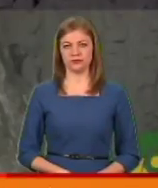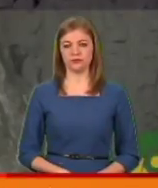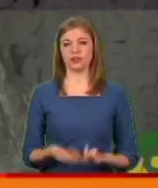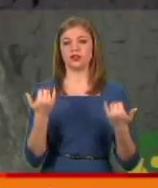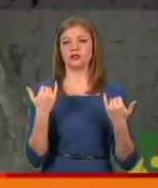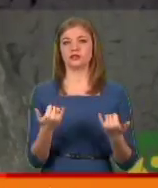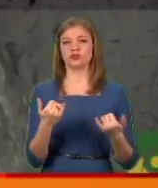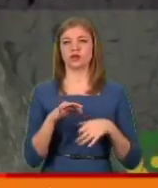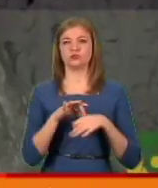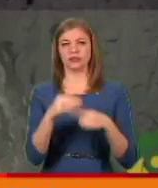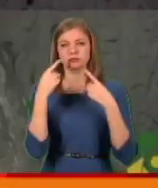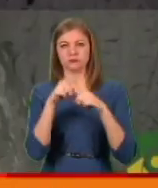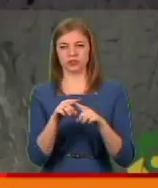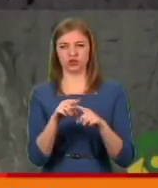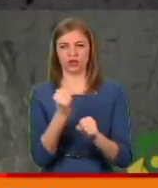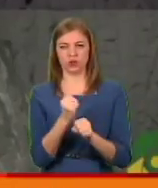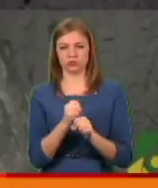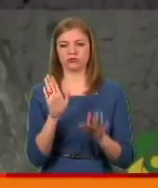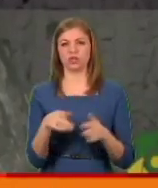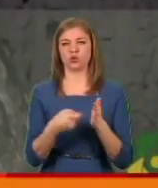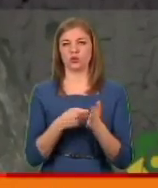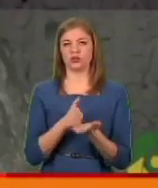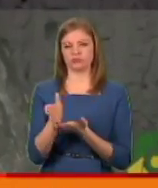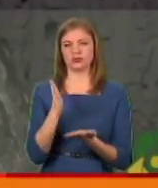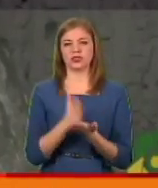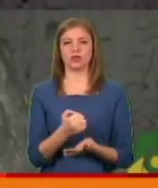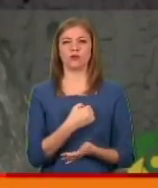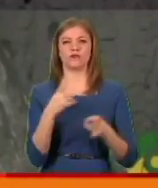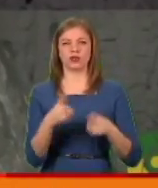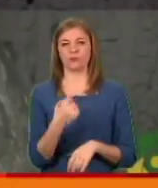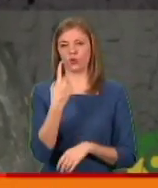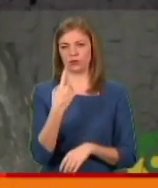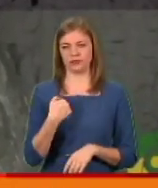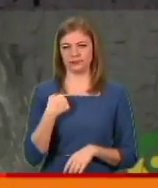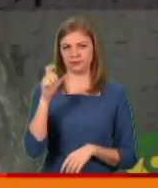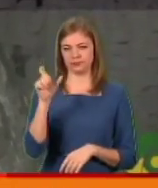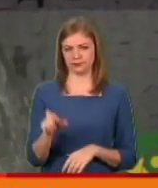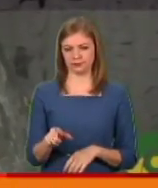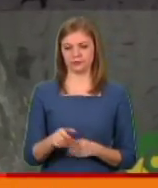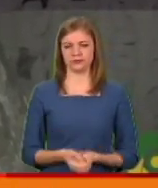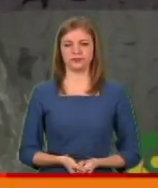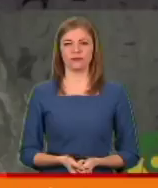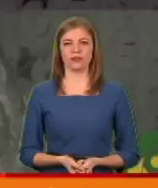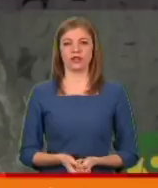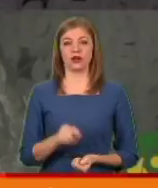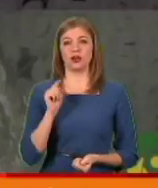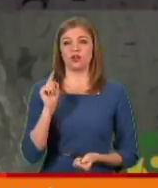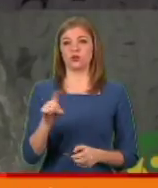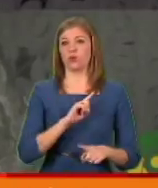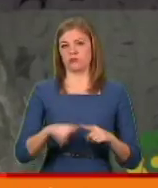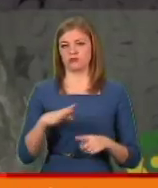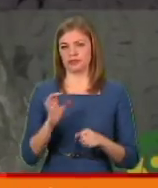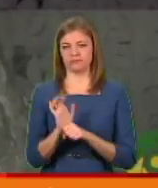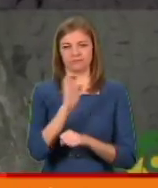час проведення інженерних робіт на Донецькому напрямку отримав бойове травмування один військовослужбовець Збройних сил України. Його оперативно